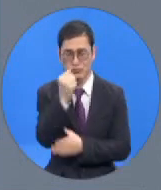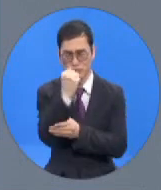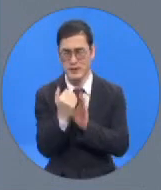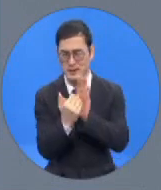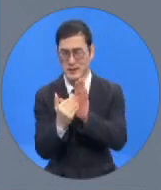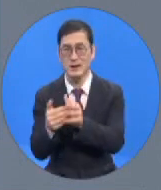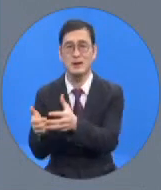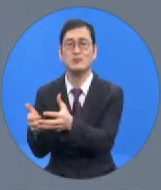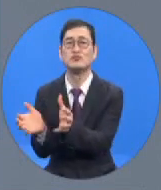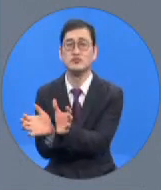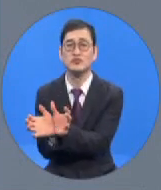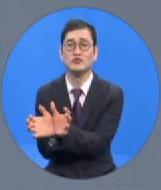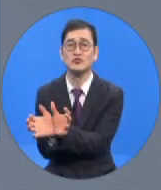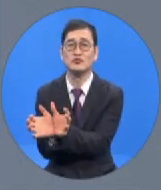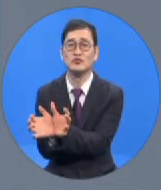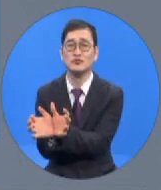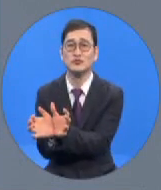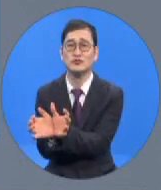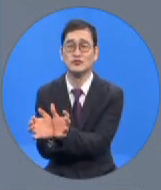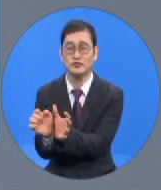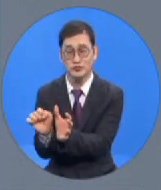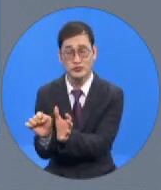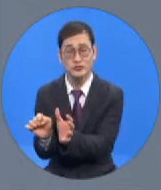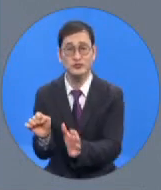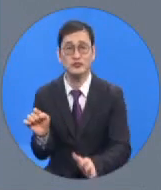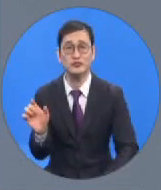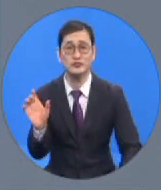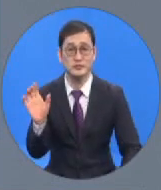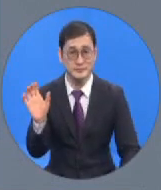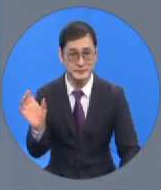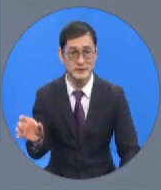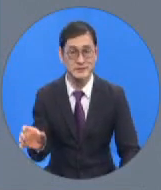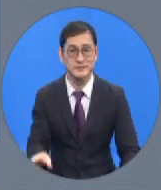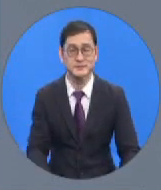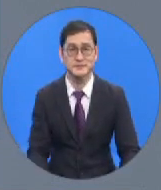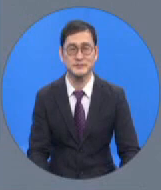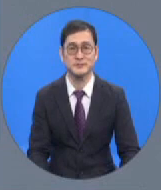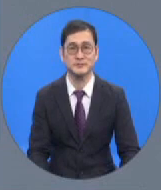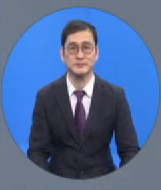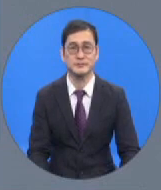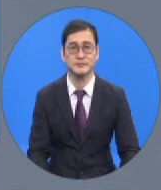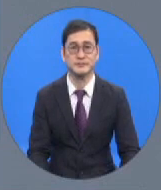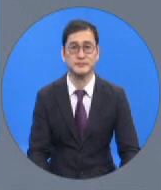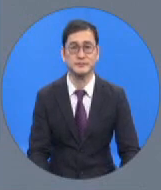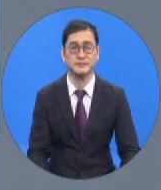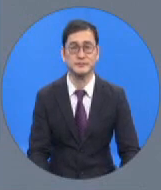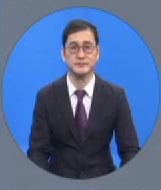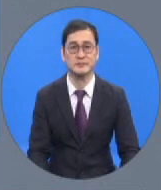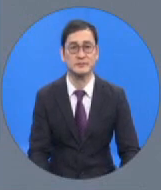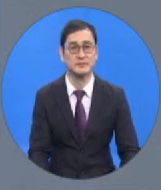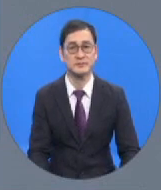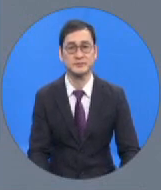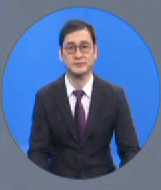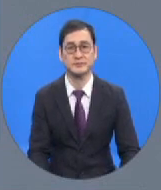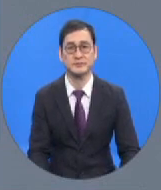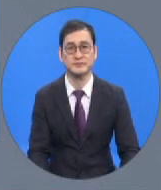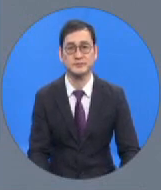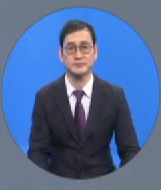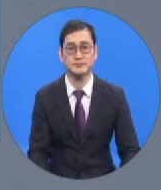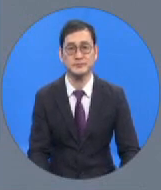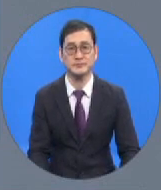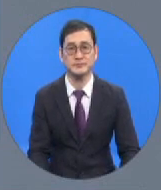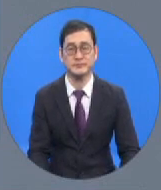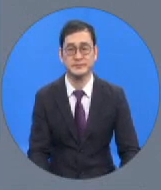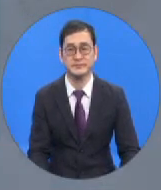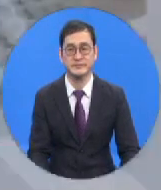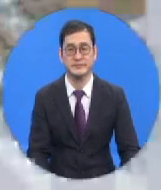뭐 제대로 다 그 배당은 된 것 같고요. 그렇기 때문에 아마 수사는 지금부터 본격적으로 이루어질 수